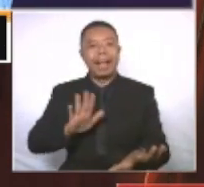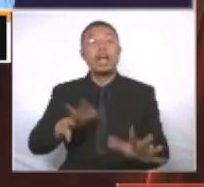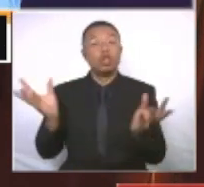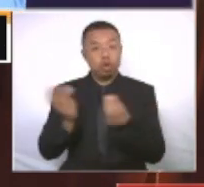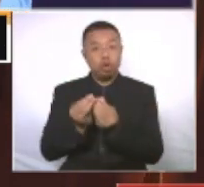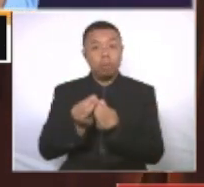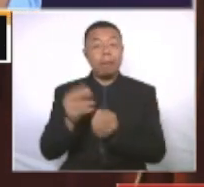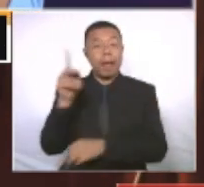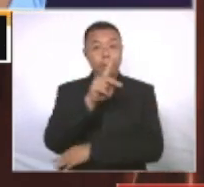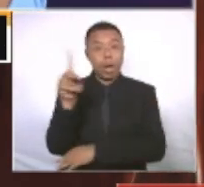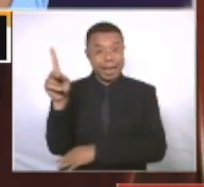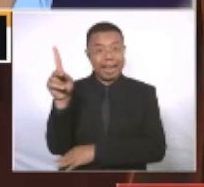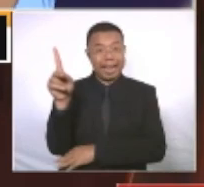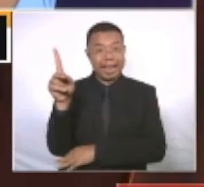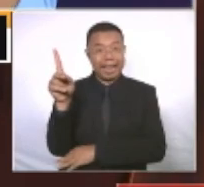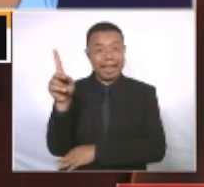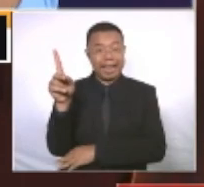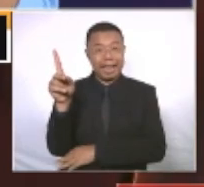jumlah proyek,